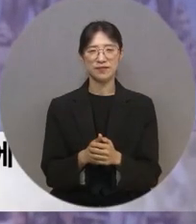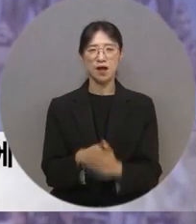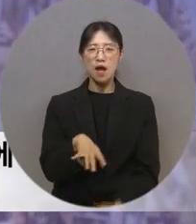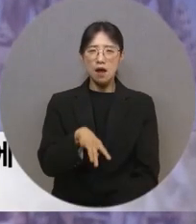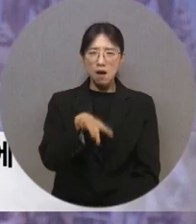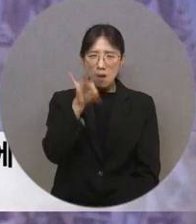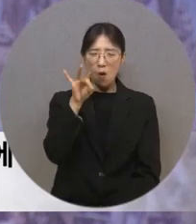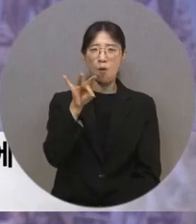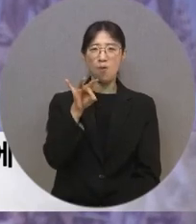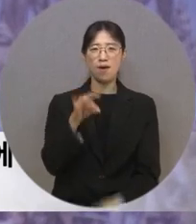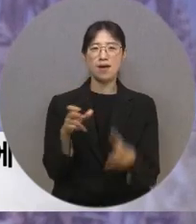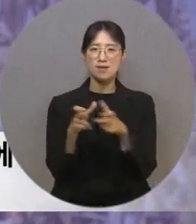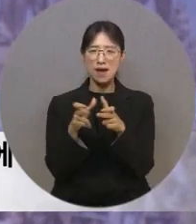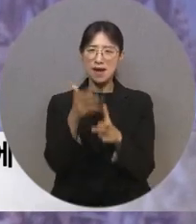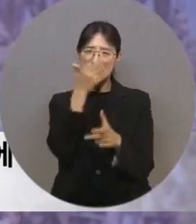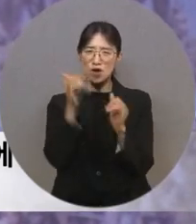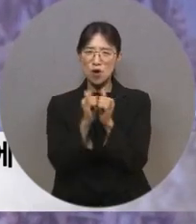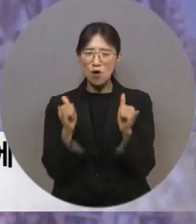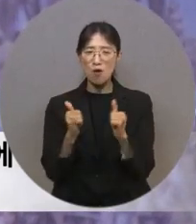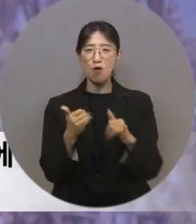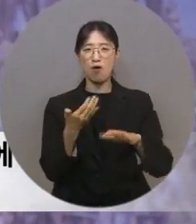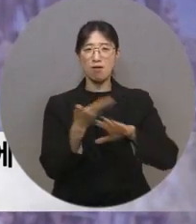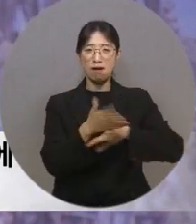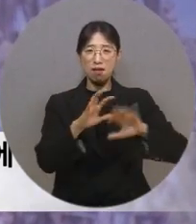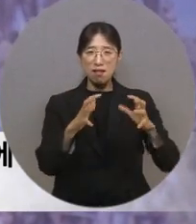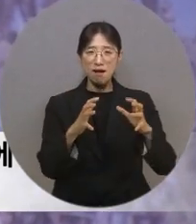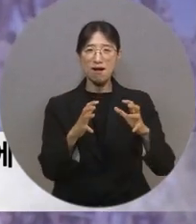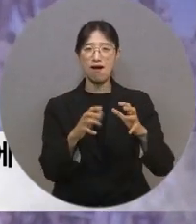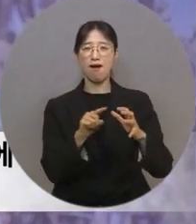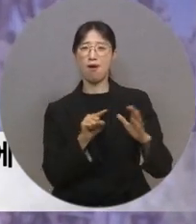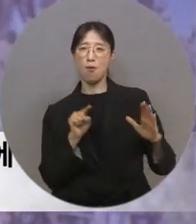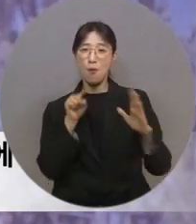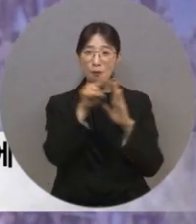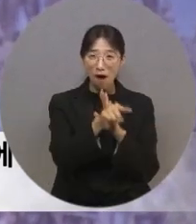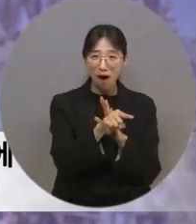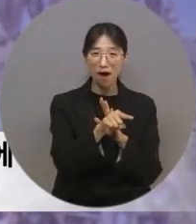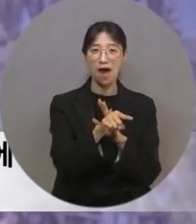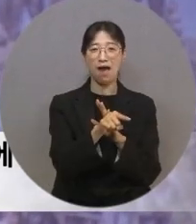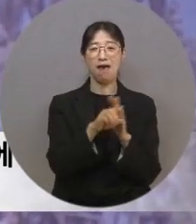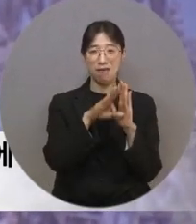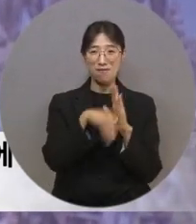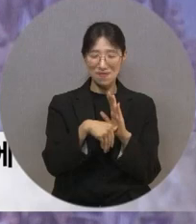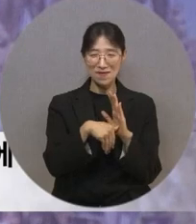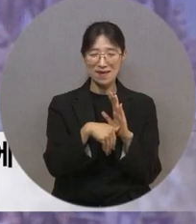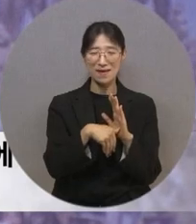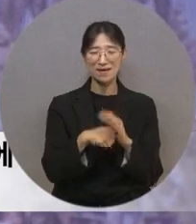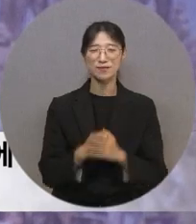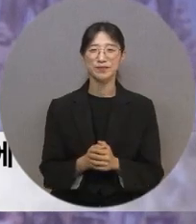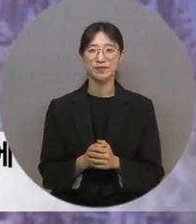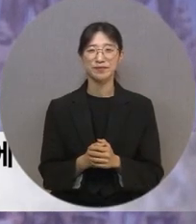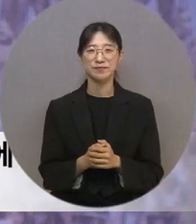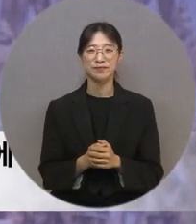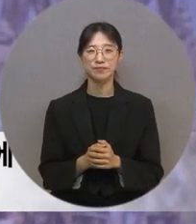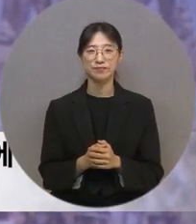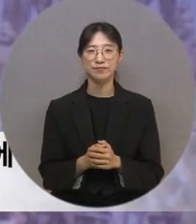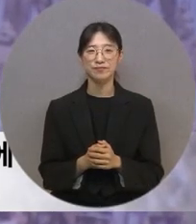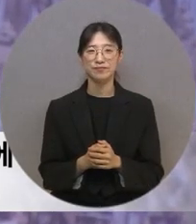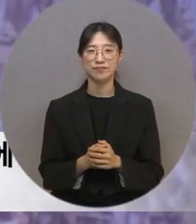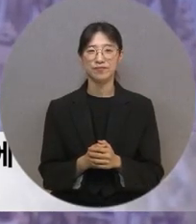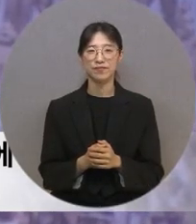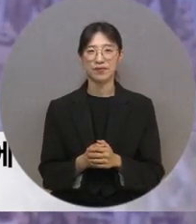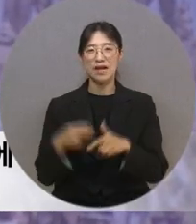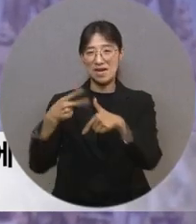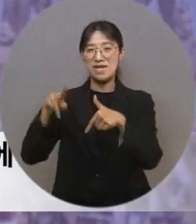초창기에는 우리 장애 청년들이 이 어디 해외 여행을 나가게 되면은